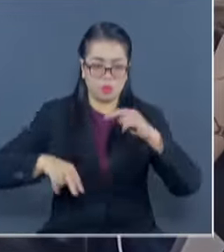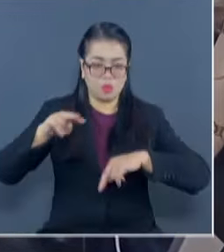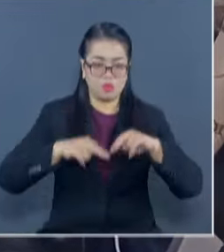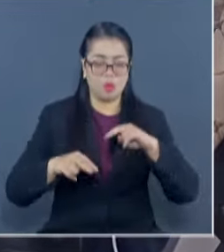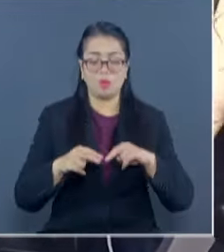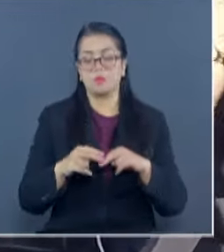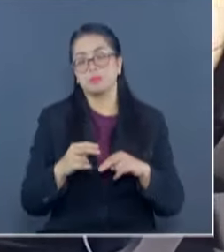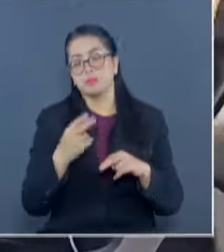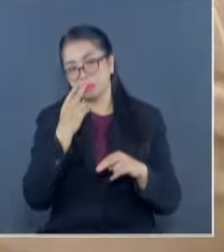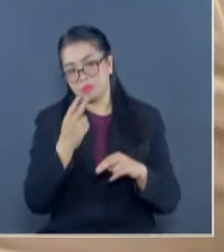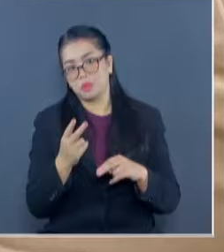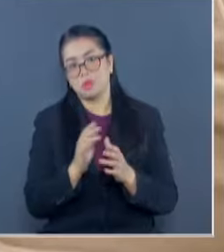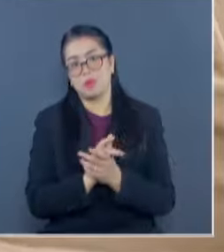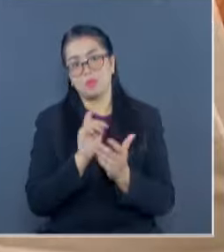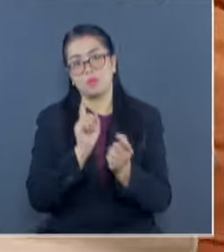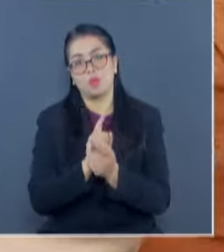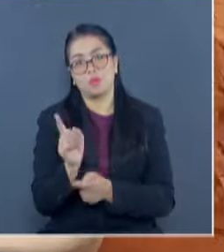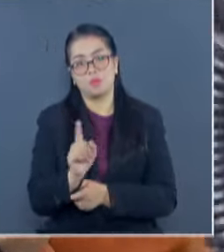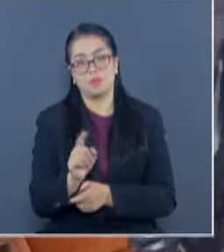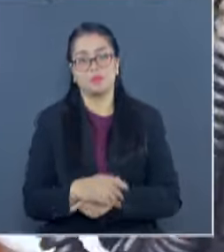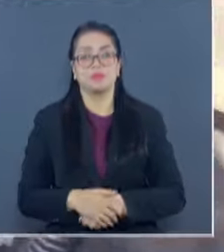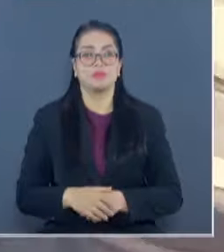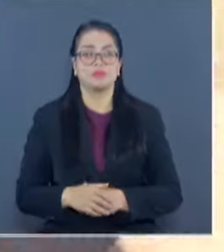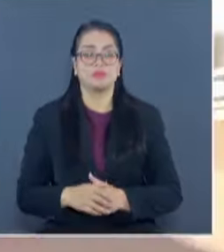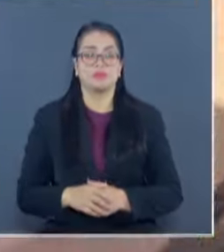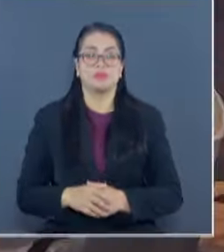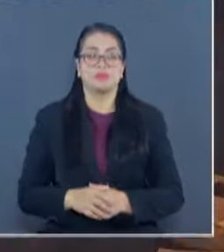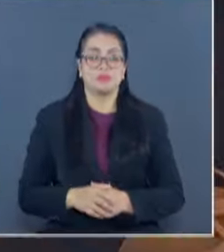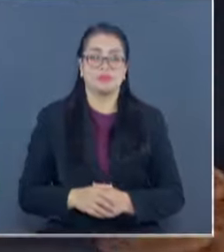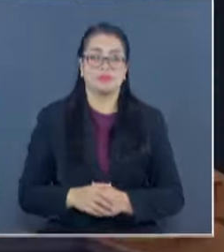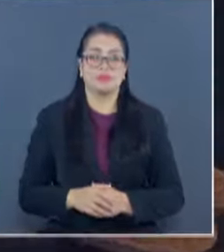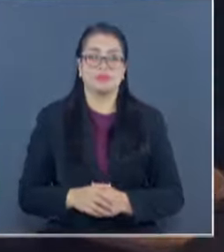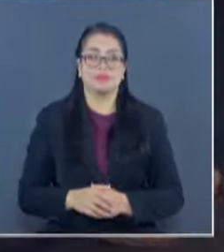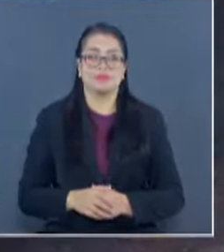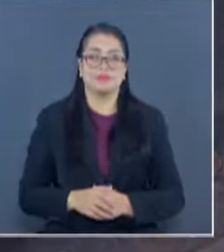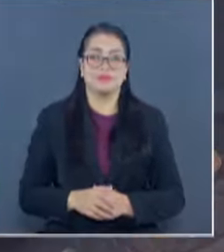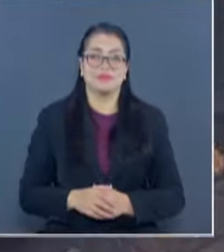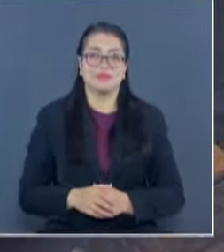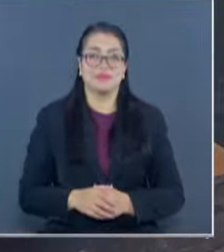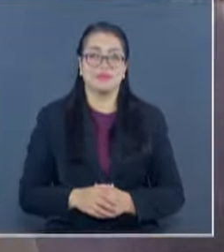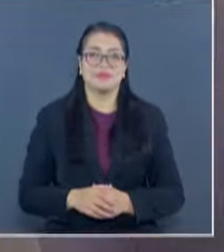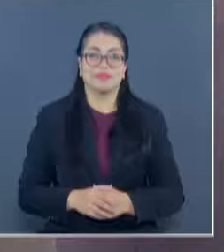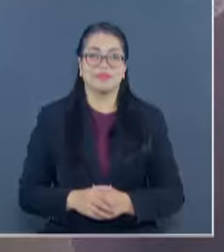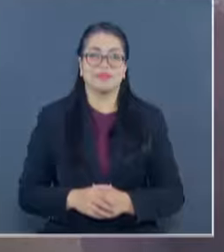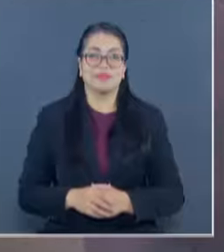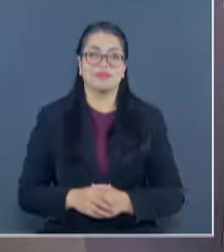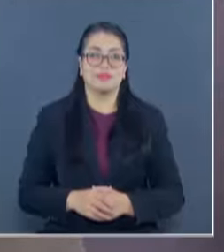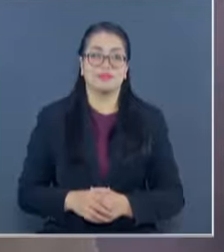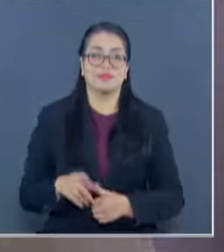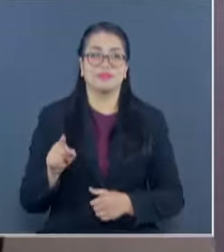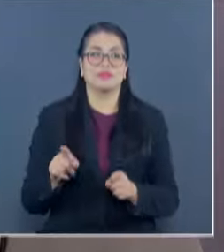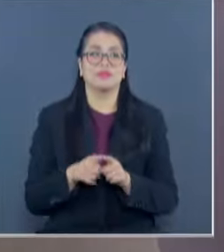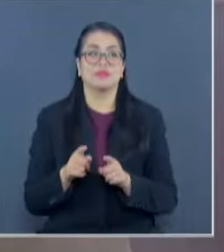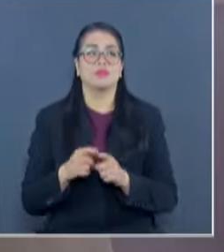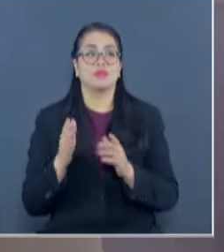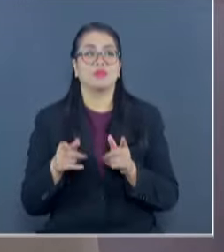บเรื่องนี้ด้วยลองไปดูสิฮะคุณเอสนาแกพอเขาไปตรวจสอบเรื่องนี้แล้วฮะเจออะไรบ้างครับคุณผู้ชม เป็นเล่ร่